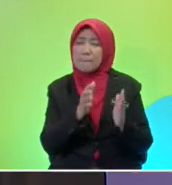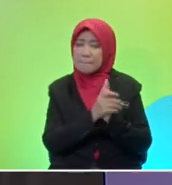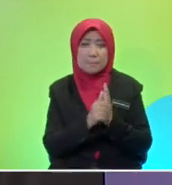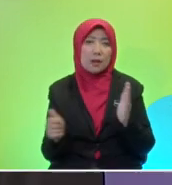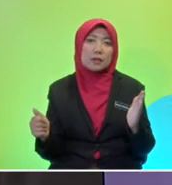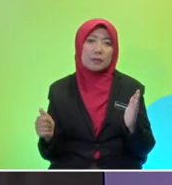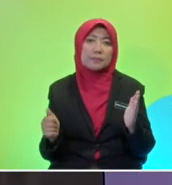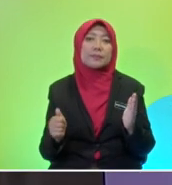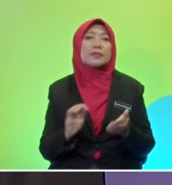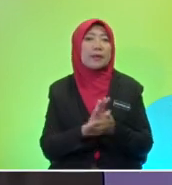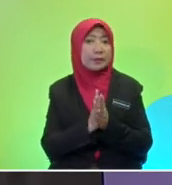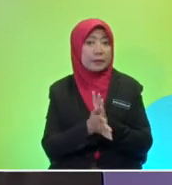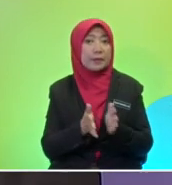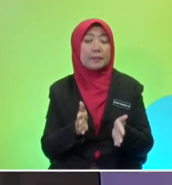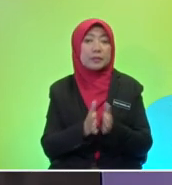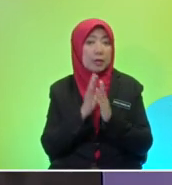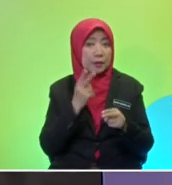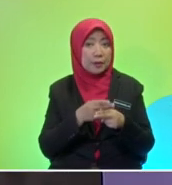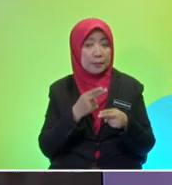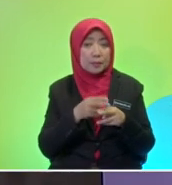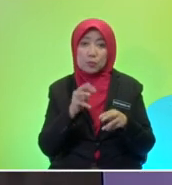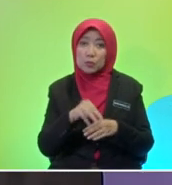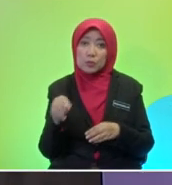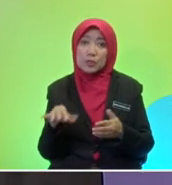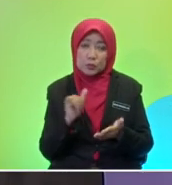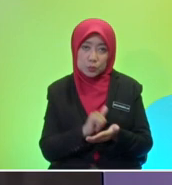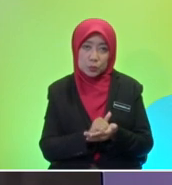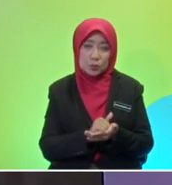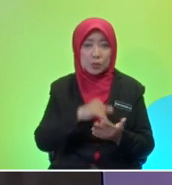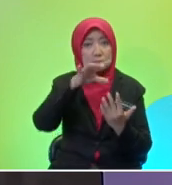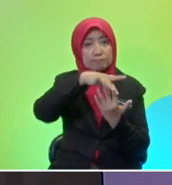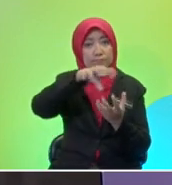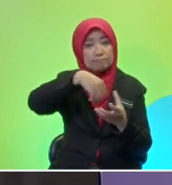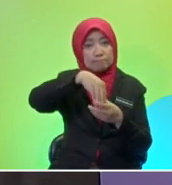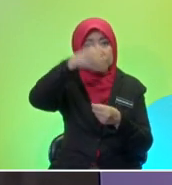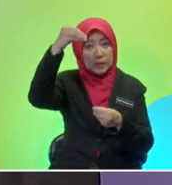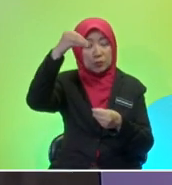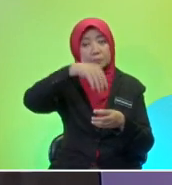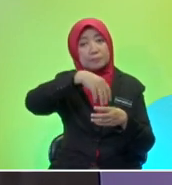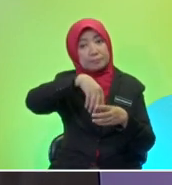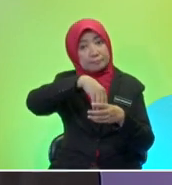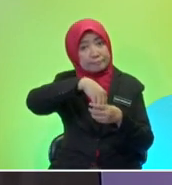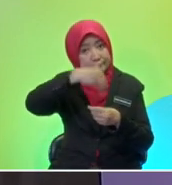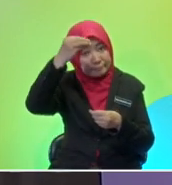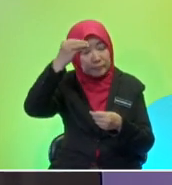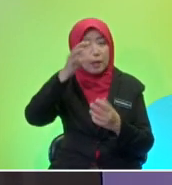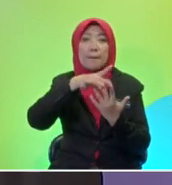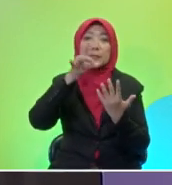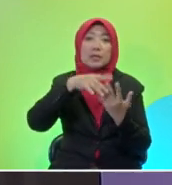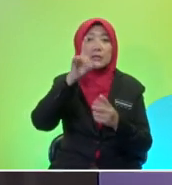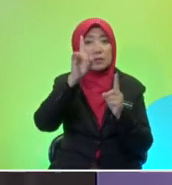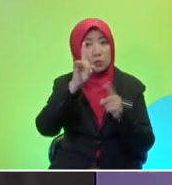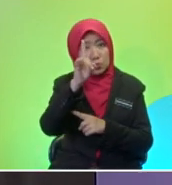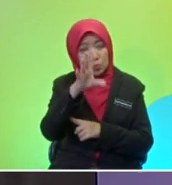saya akan minta pelajaran itu bisa dilakukan Bagaimana sebuah cabutanmu seorang pelajar untuk